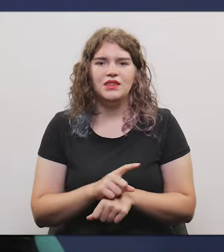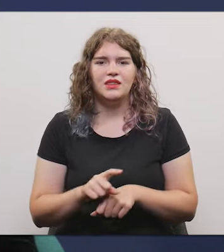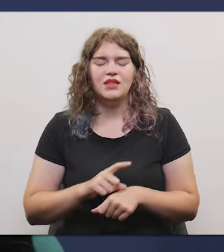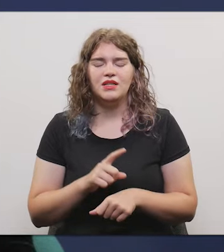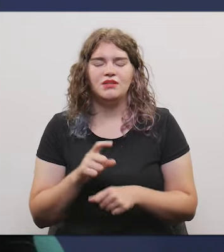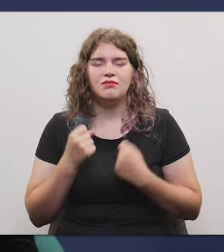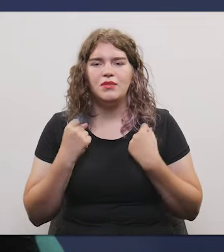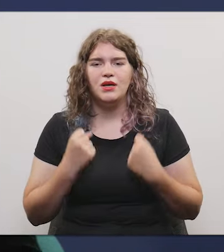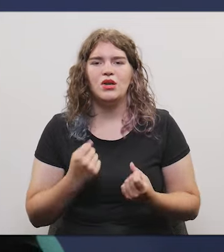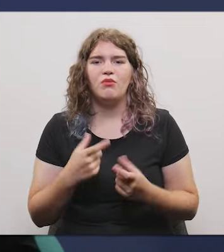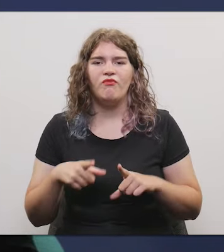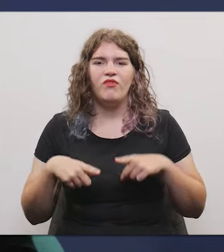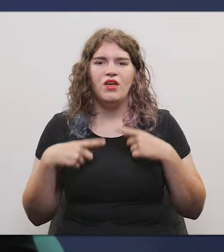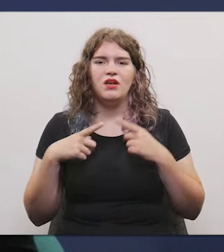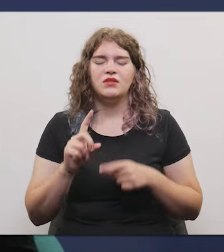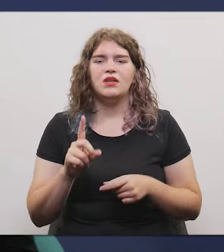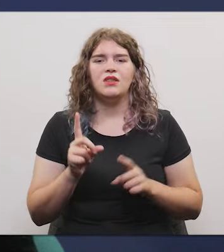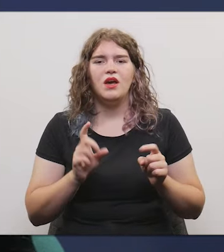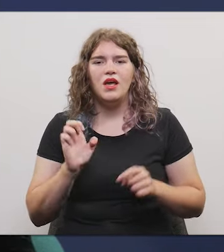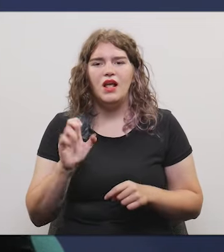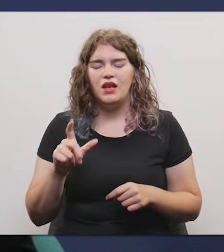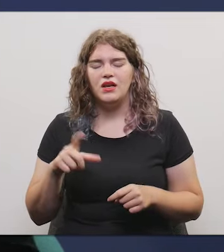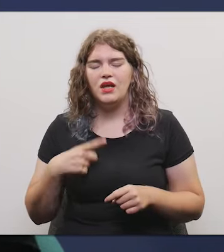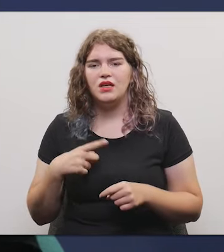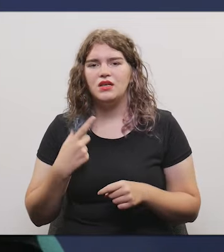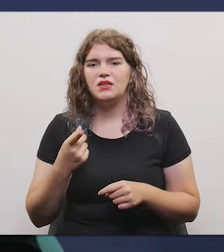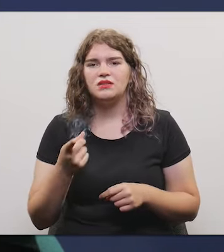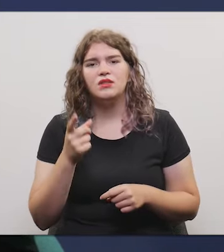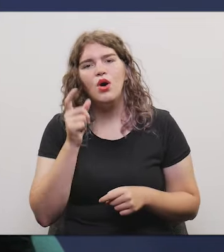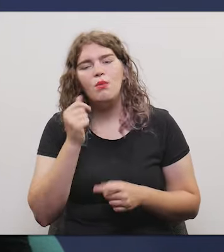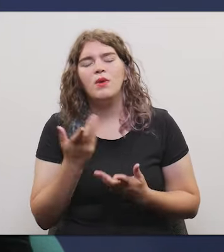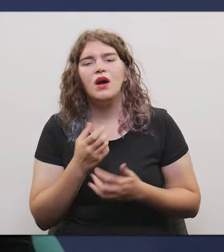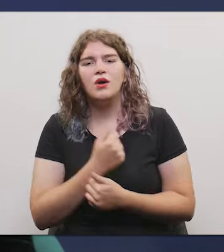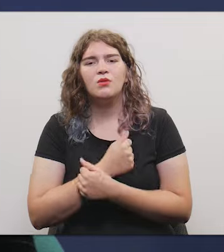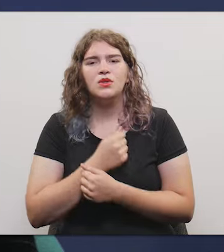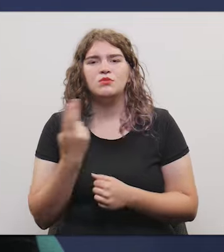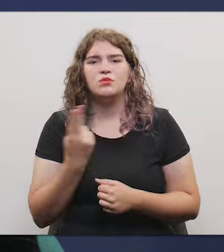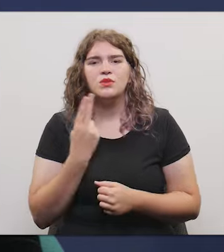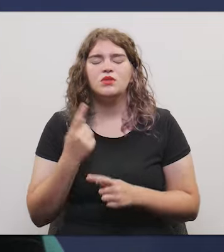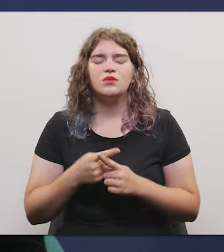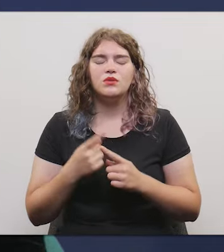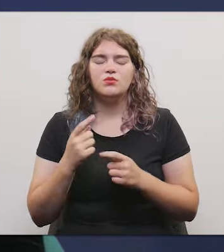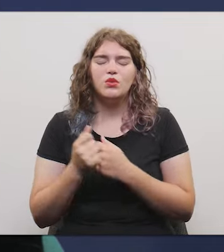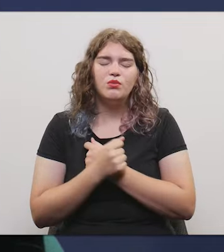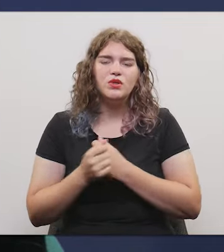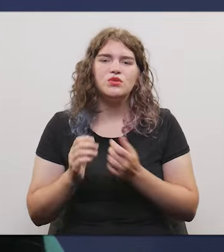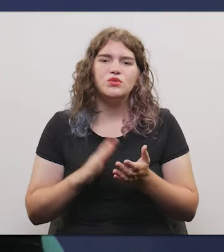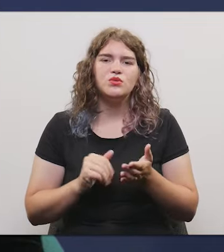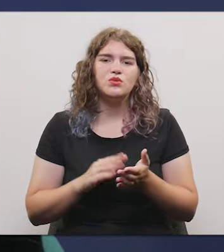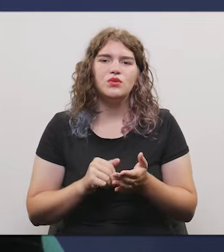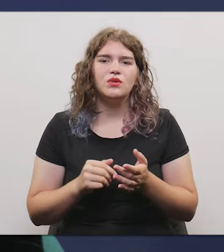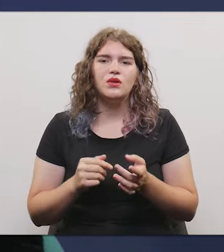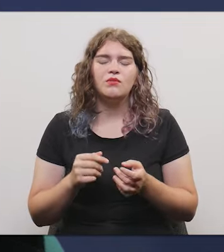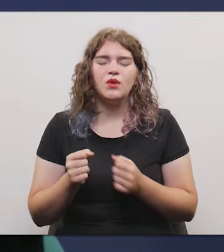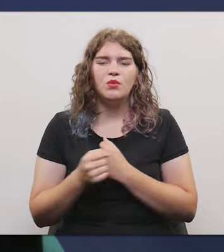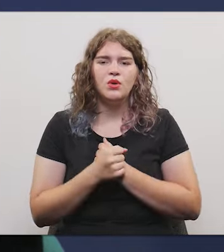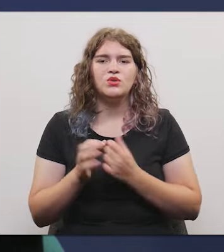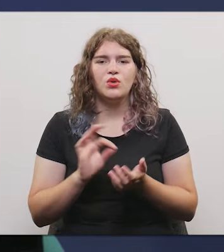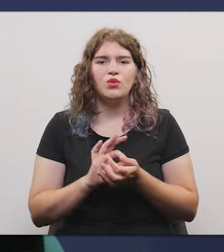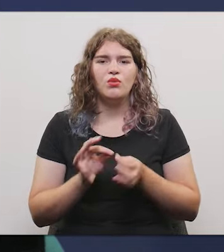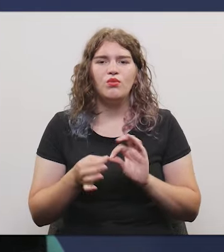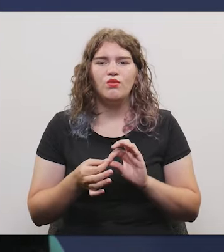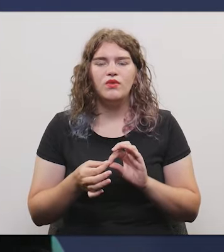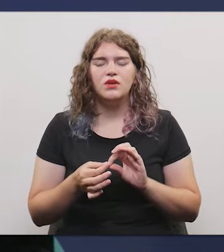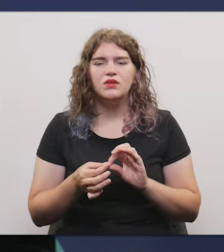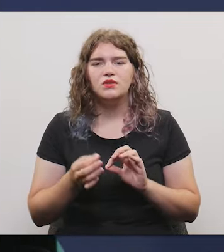delicată a vieții lor. Dar în același timp, Elena este un om care îl iubește pe Dumnezeu, iubește slujirea, Elena iubește